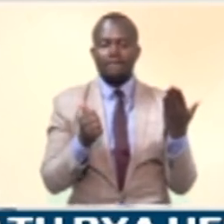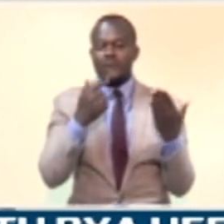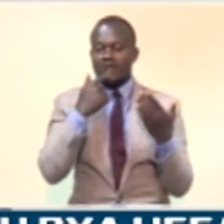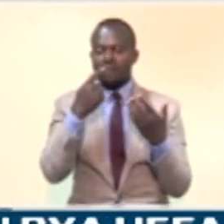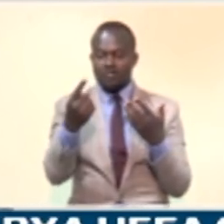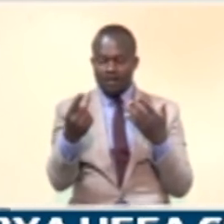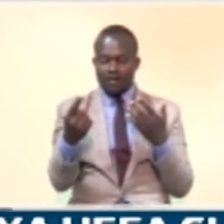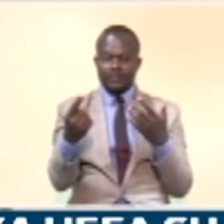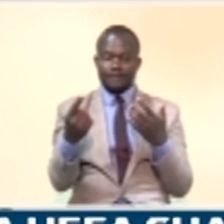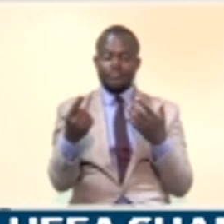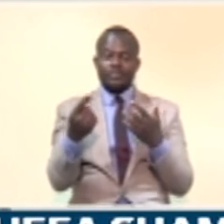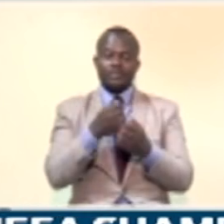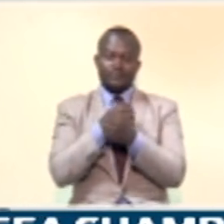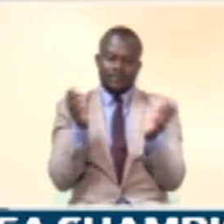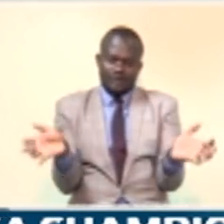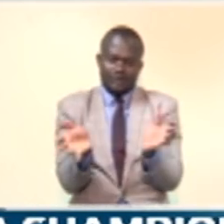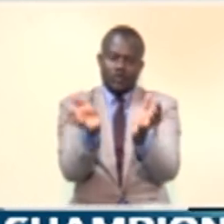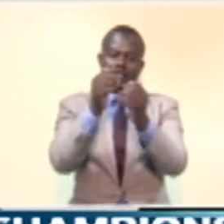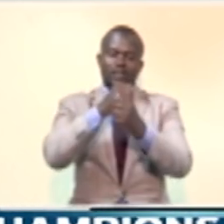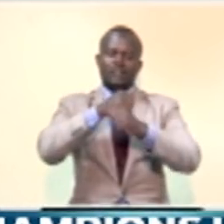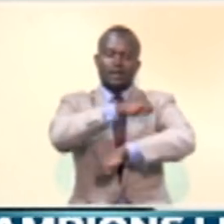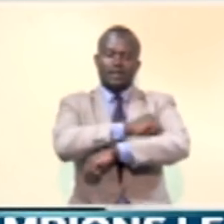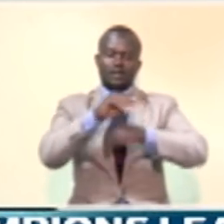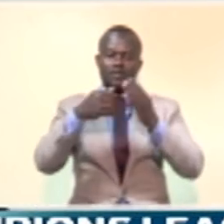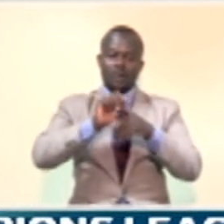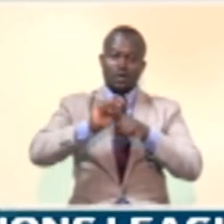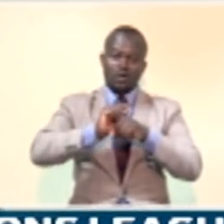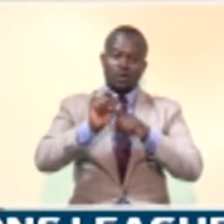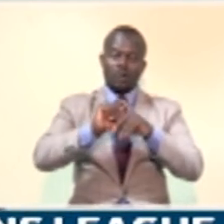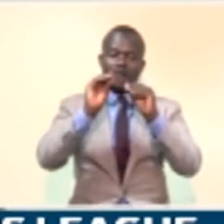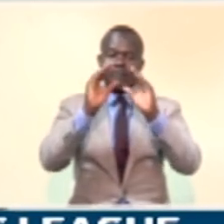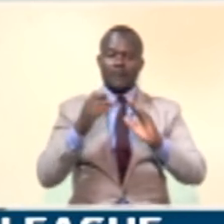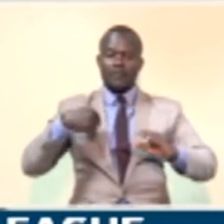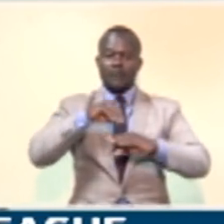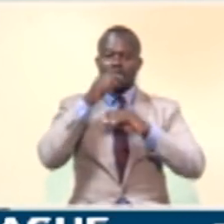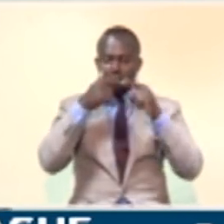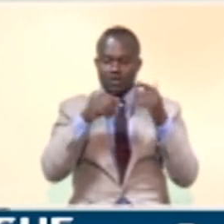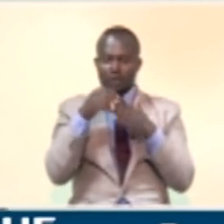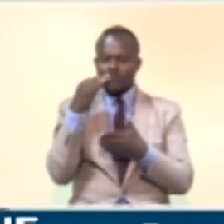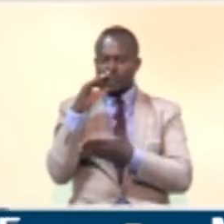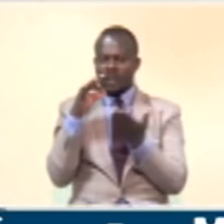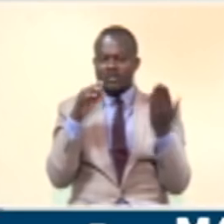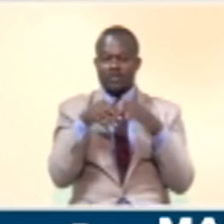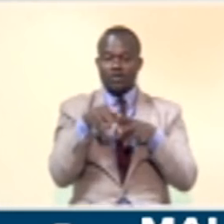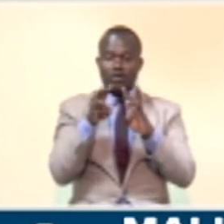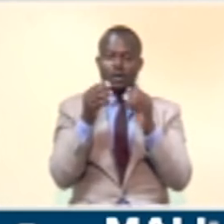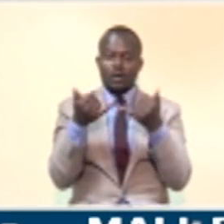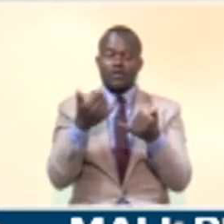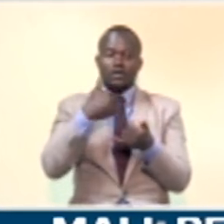navuga gukundisha abanyeshuri bacu, guhugura abarimu bacu mu rurimi rw'Igifaransa, ku buryo ubu